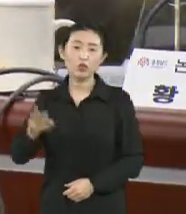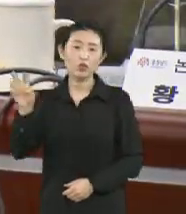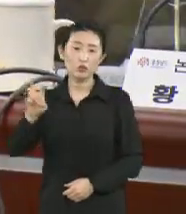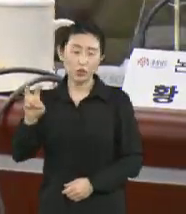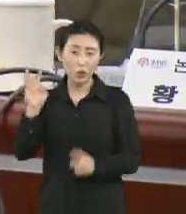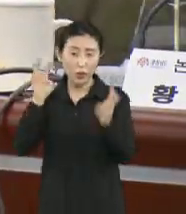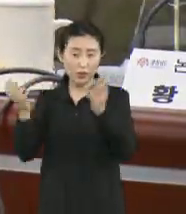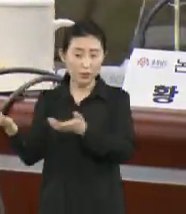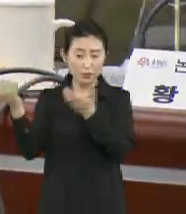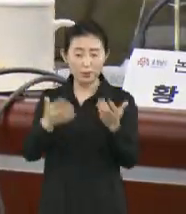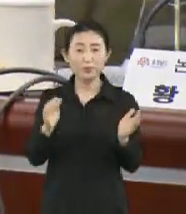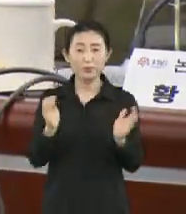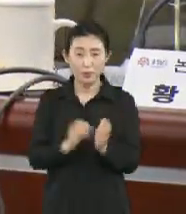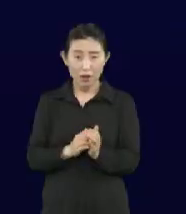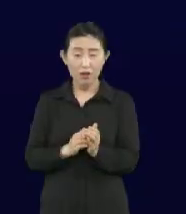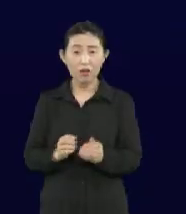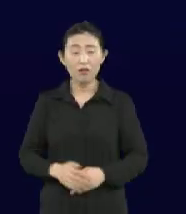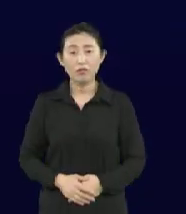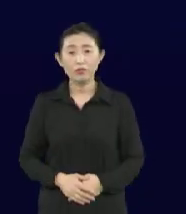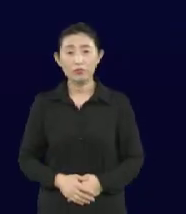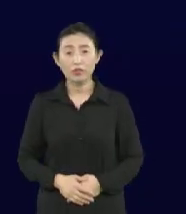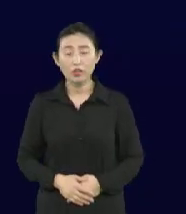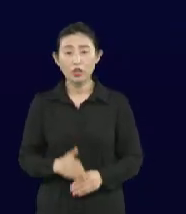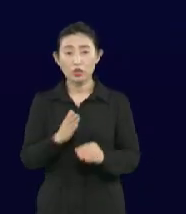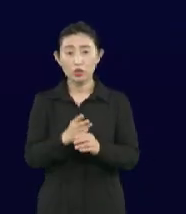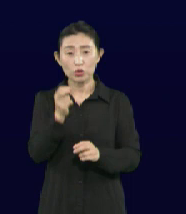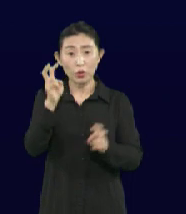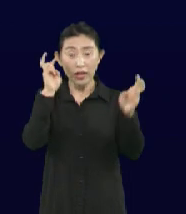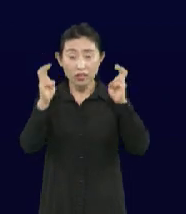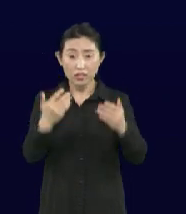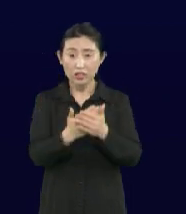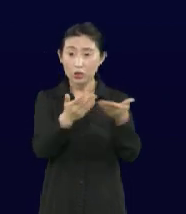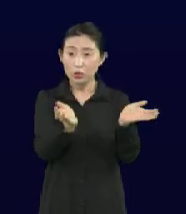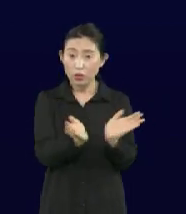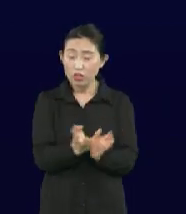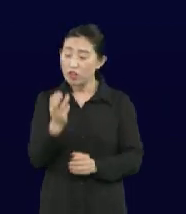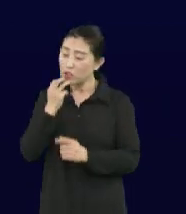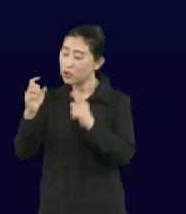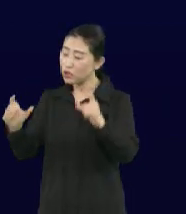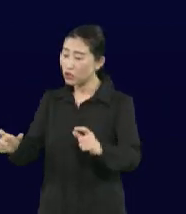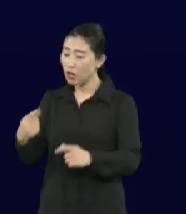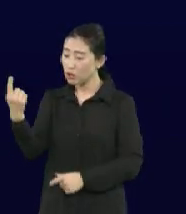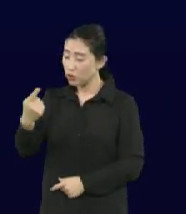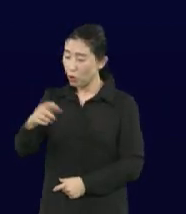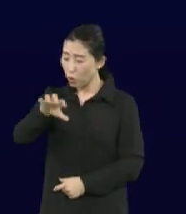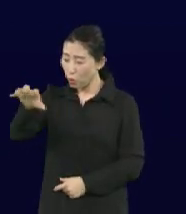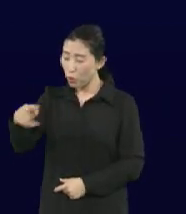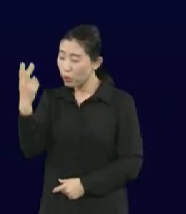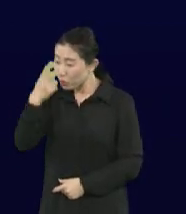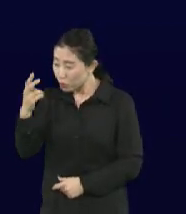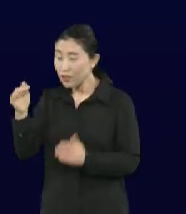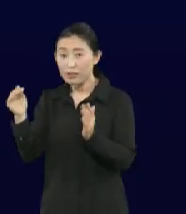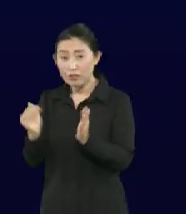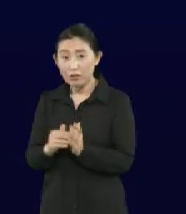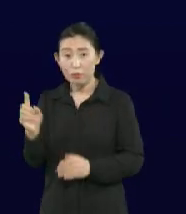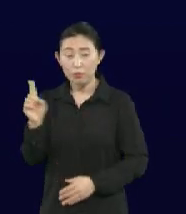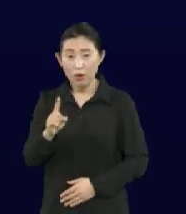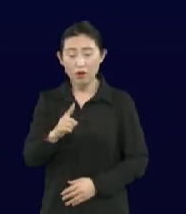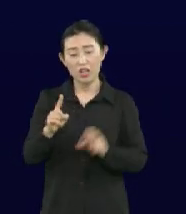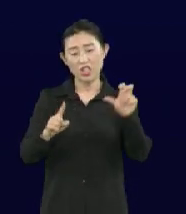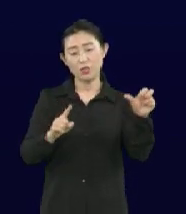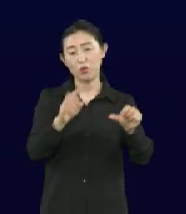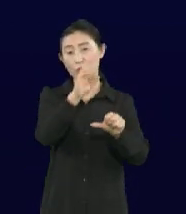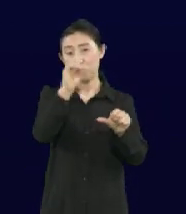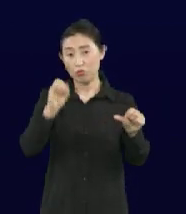20개 기업이 둥지를 틀었습니다. 중소벤처기업진흥공단이 수도권 기업 천여 곳을 대상으로 조사한 결과